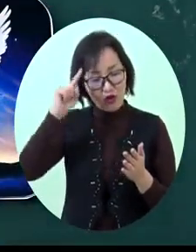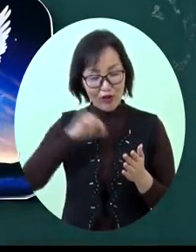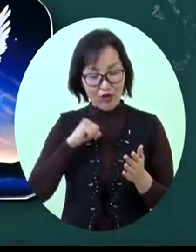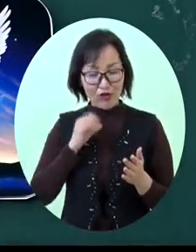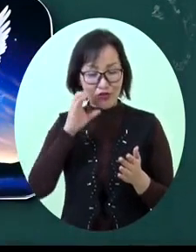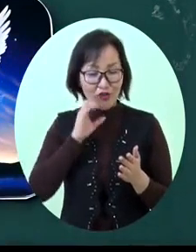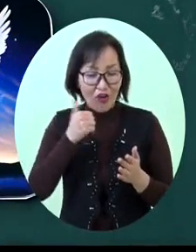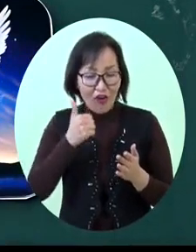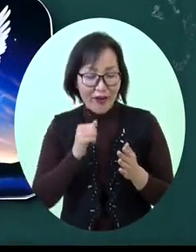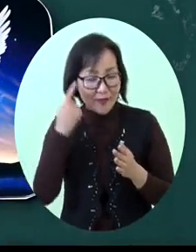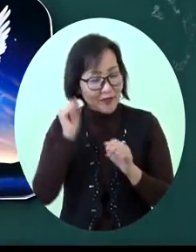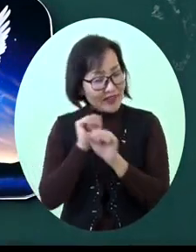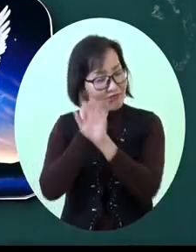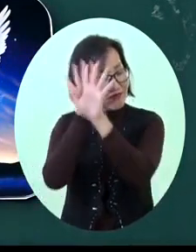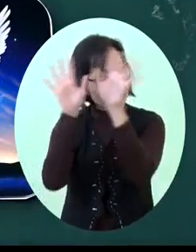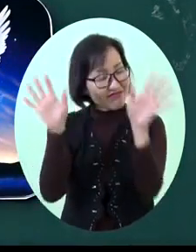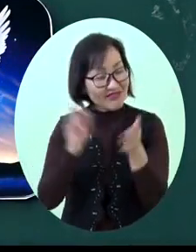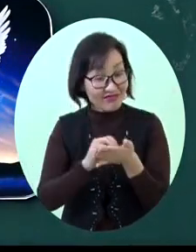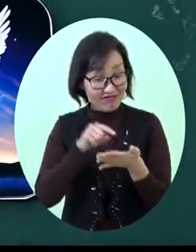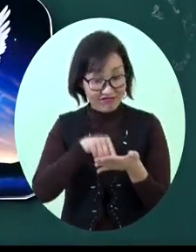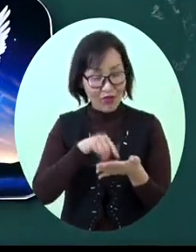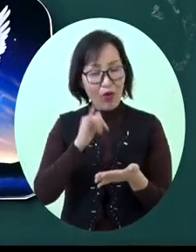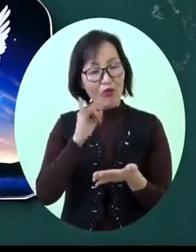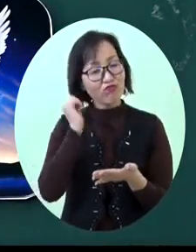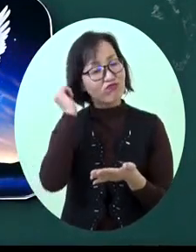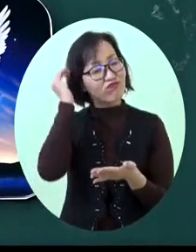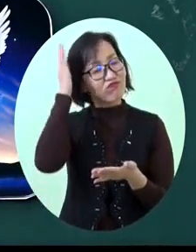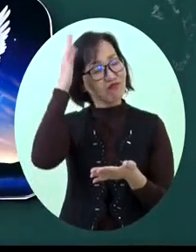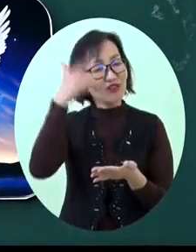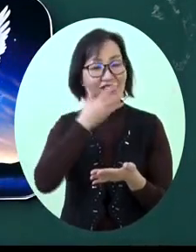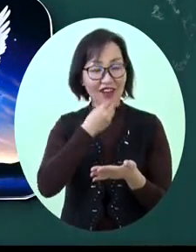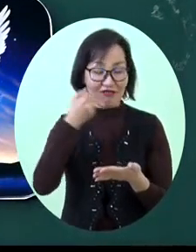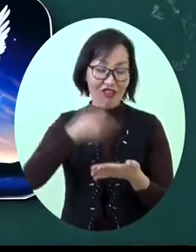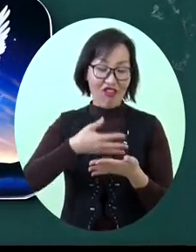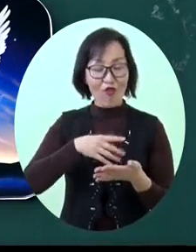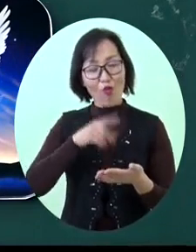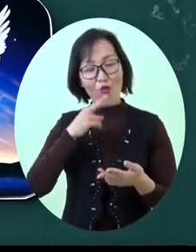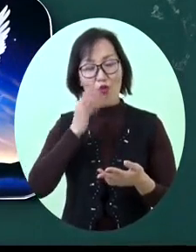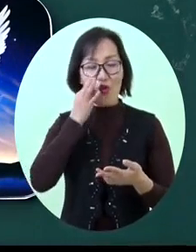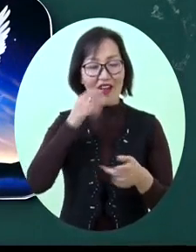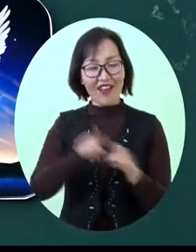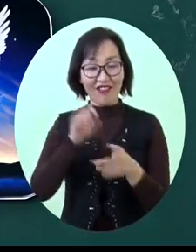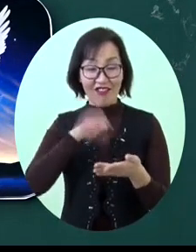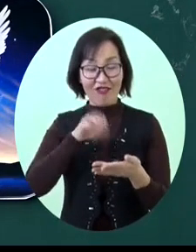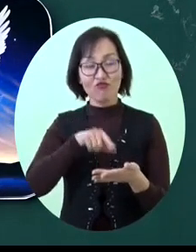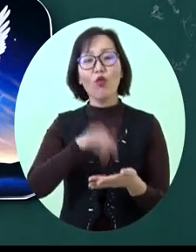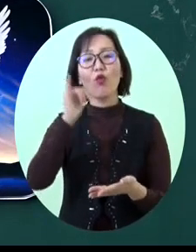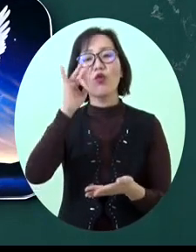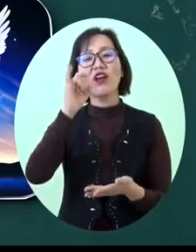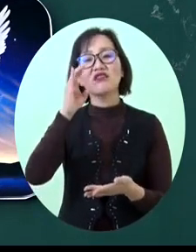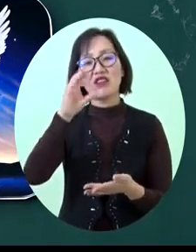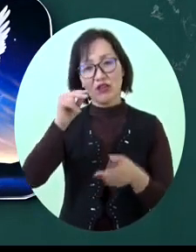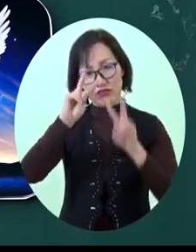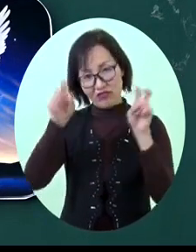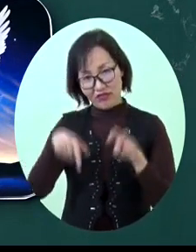зохиолоо сонирхолтой болгож бичгийн тулд уран сэтгэмжээрээ бичсэн, урнаар дүрслэж бичсэн зүйлүүдийг бол уран